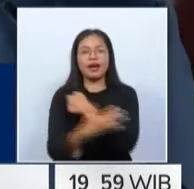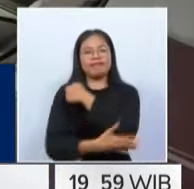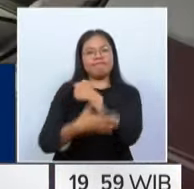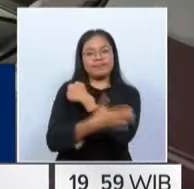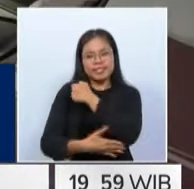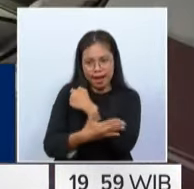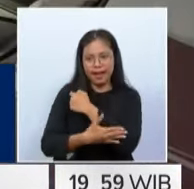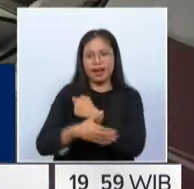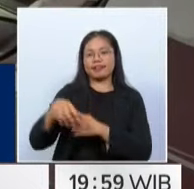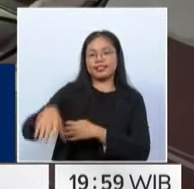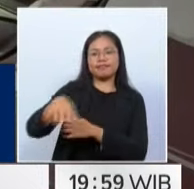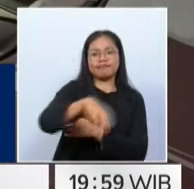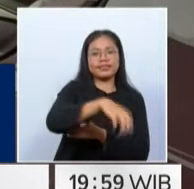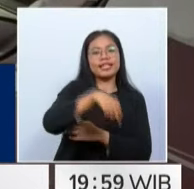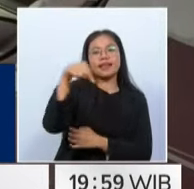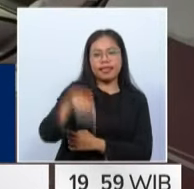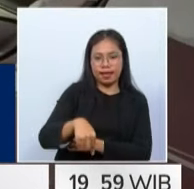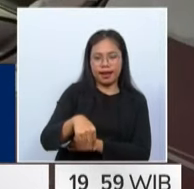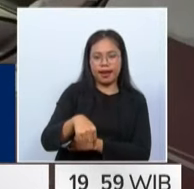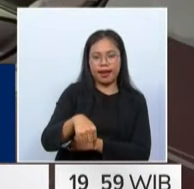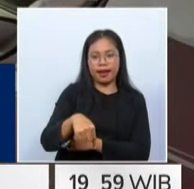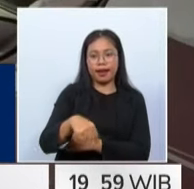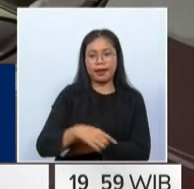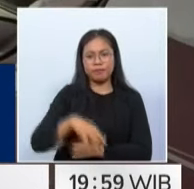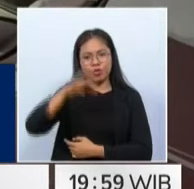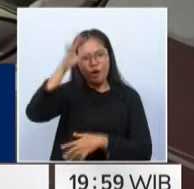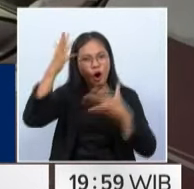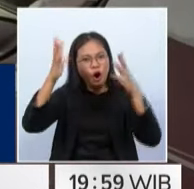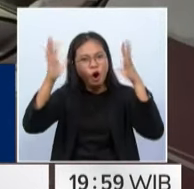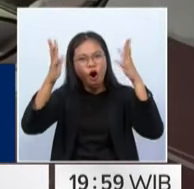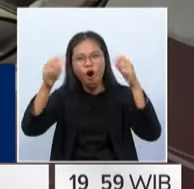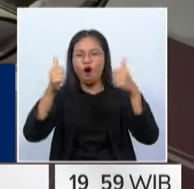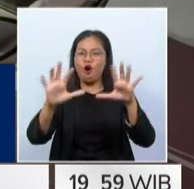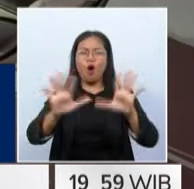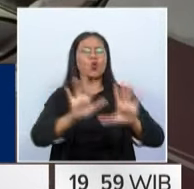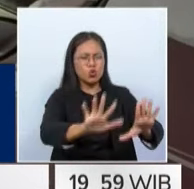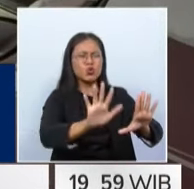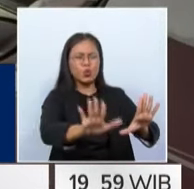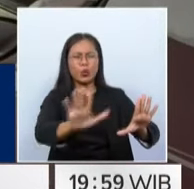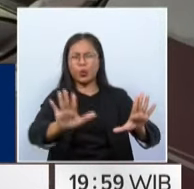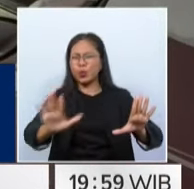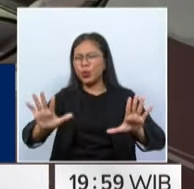selatan-selatan baik tenang hadirin hadir kita Harap